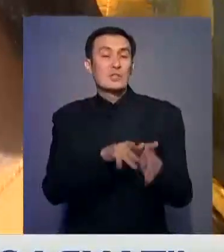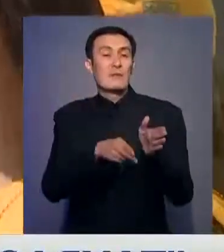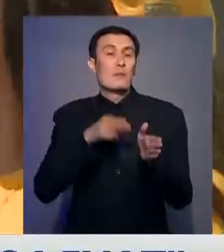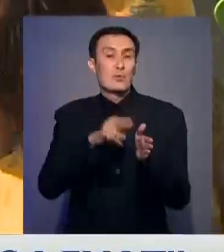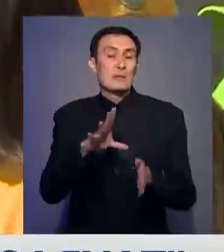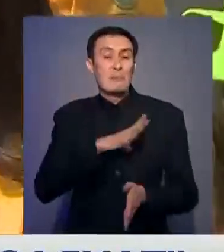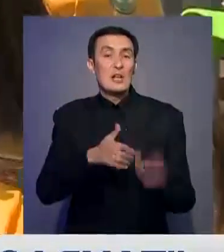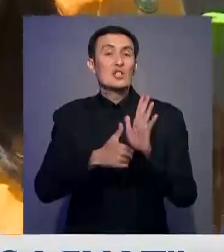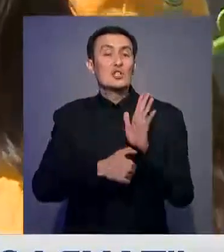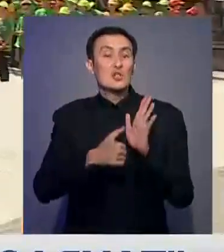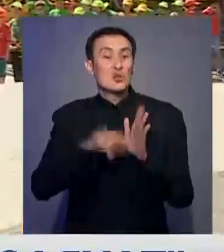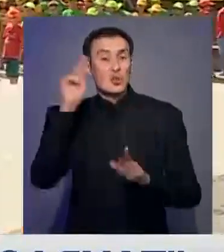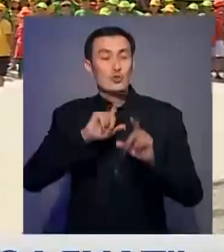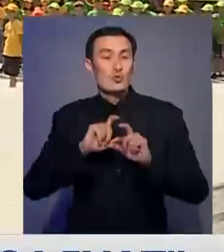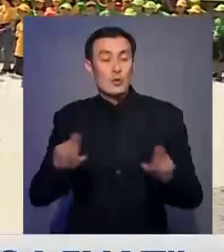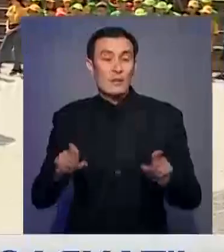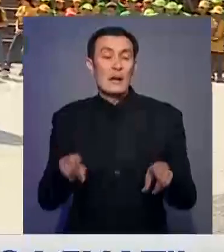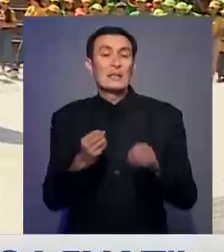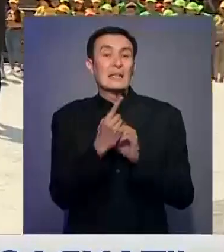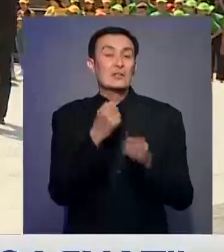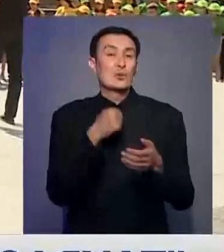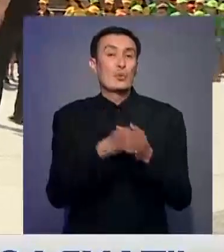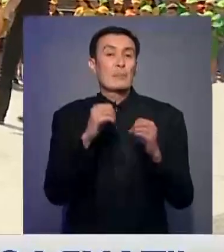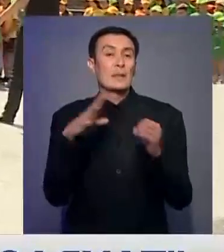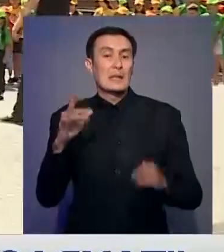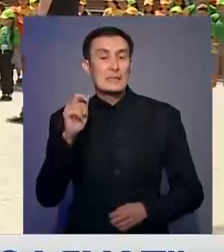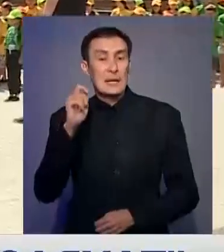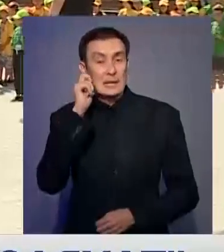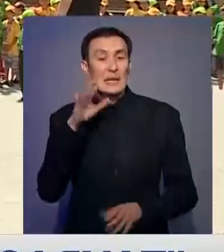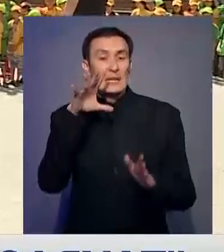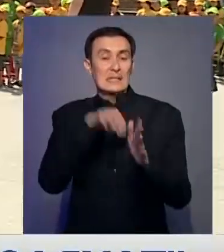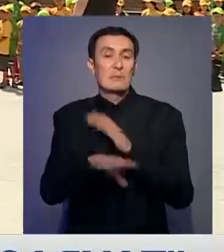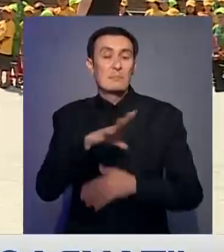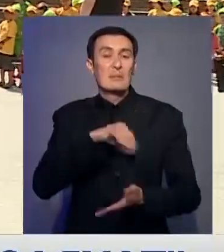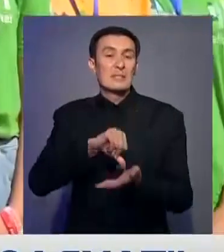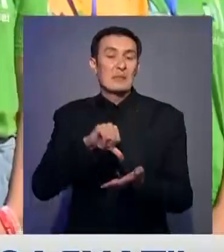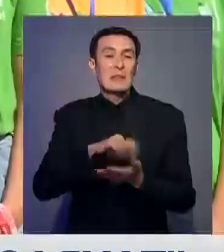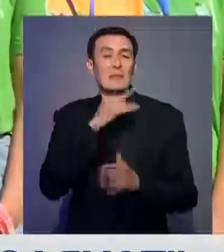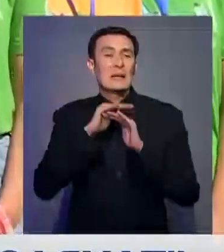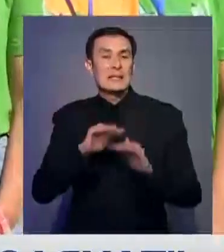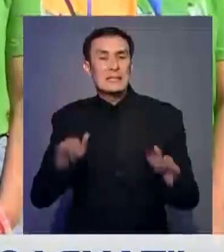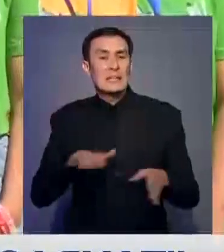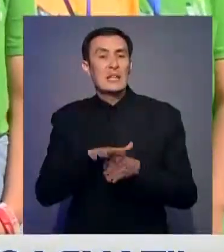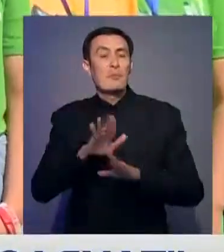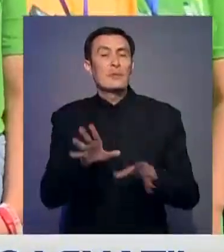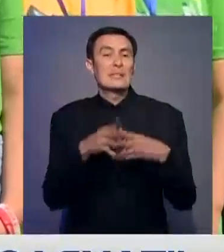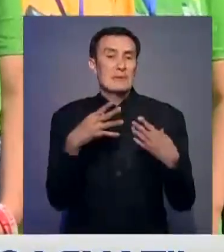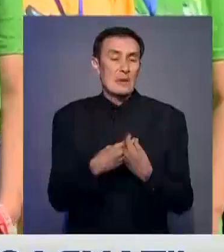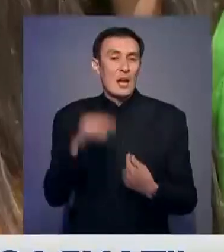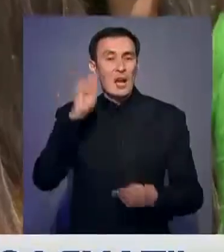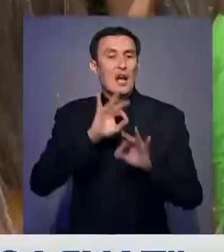поезда стали 600 школьников от 11 до 15 лет. Среди них представители многодетных и неполных